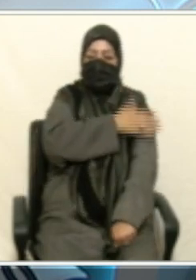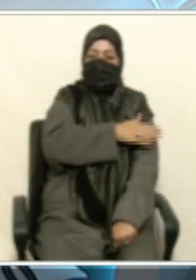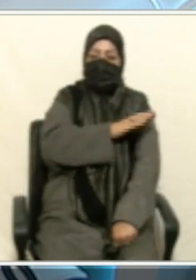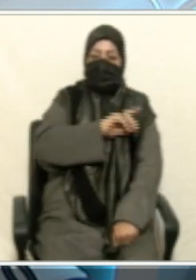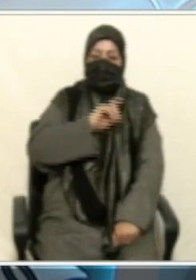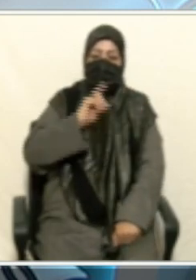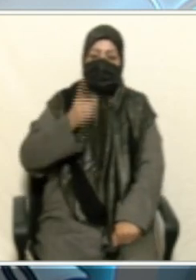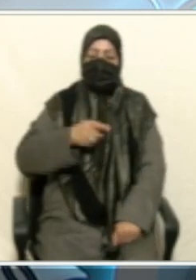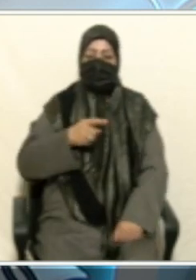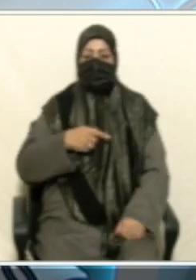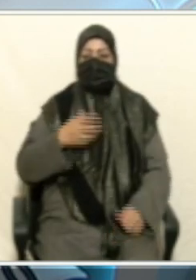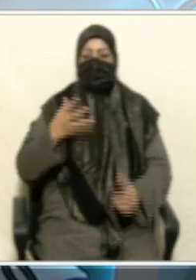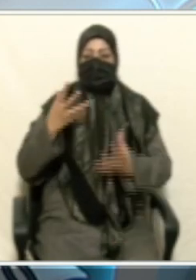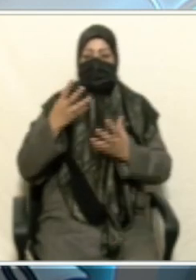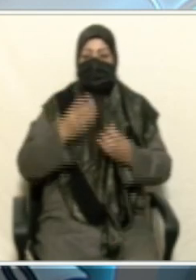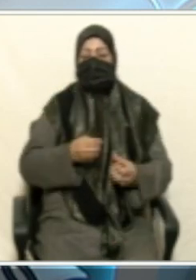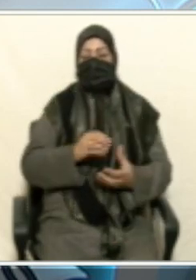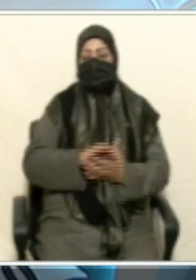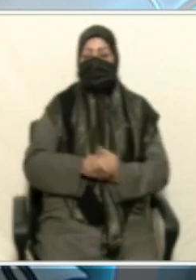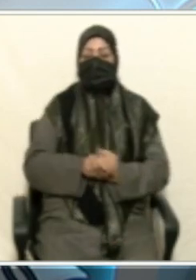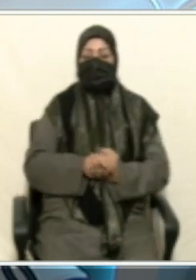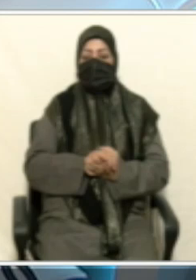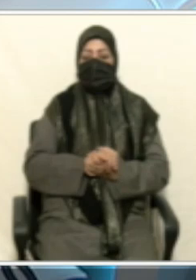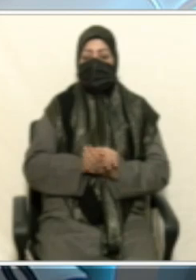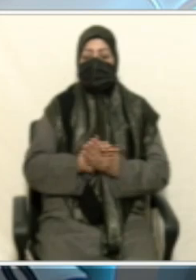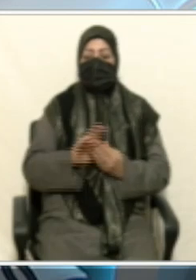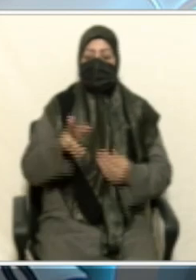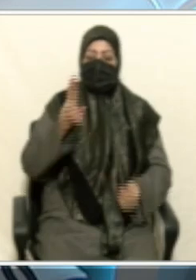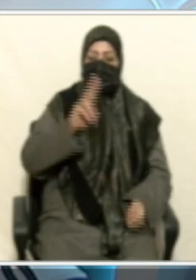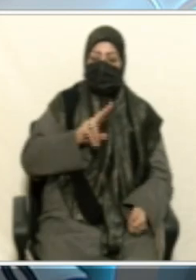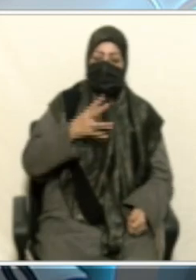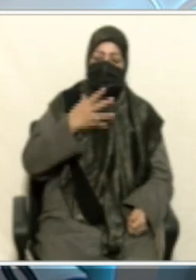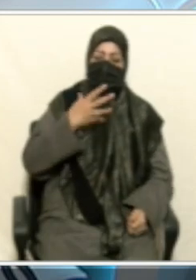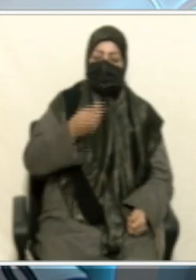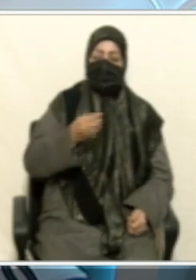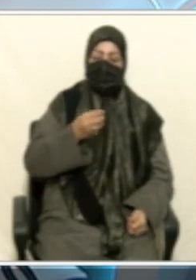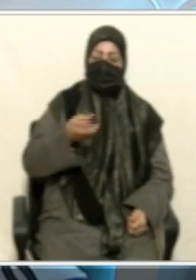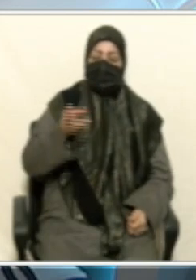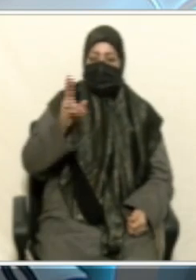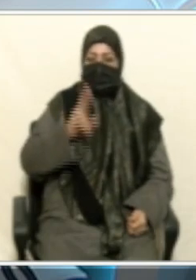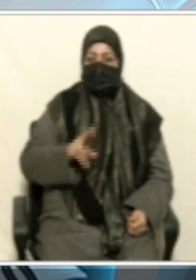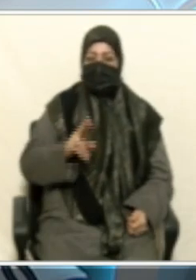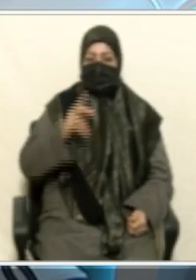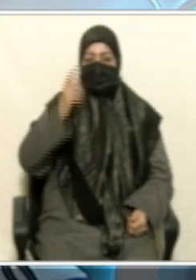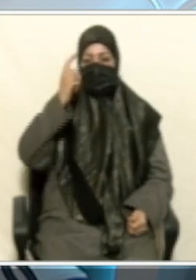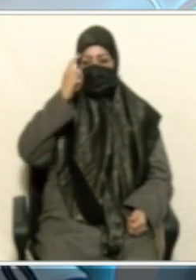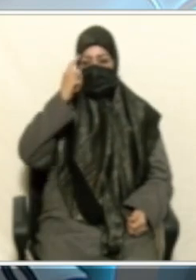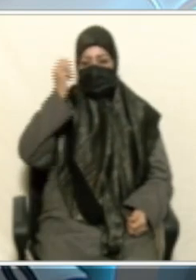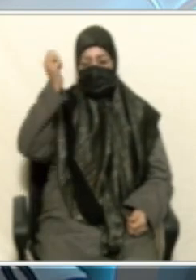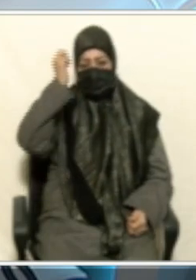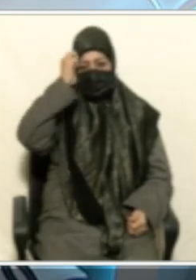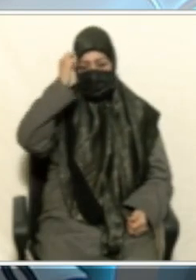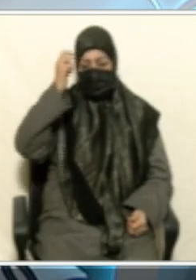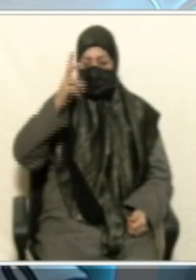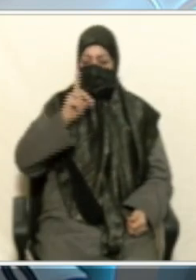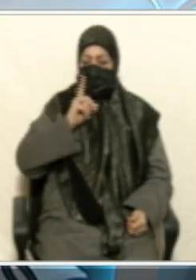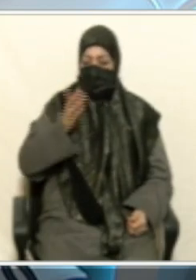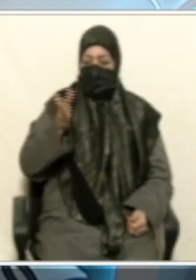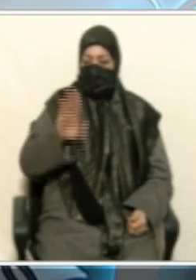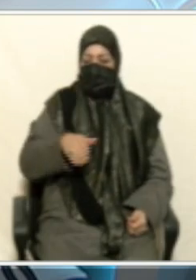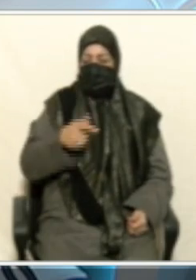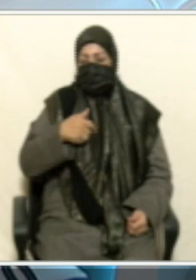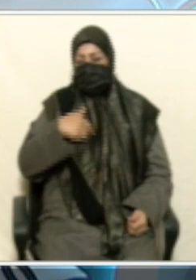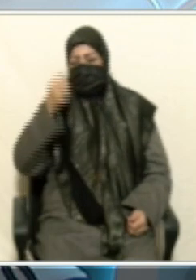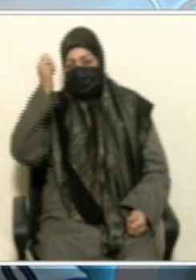أنت والله ما فهمت سؤالي يعني هل الرجوع من قريب والله بعد ما يعني هو أداهم في في في في